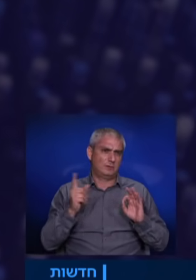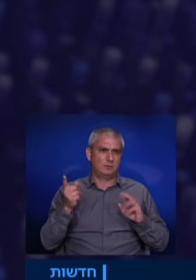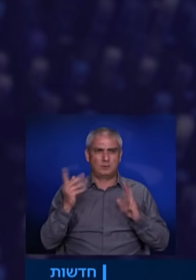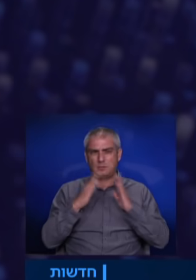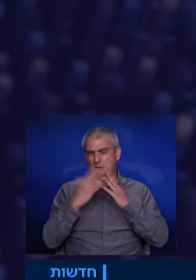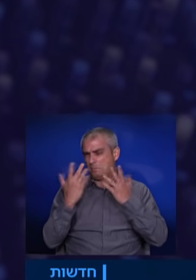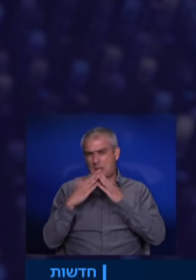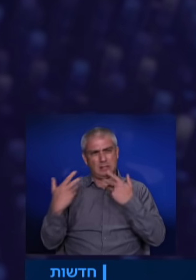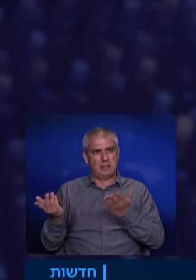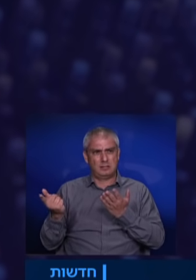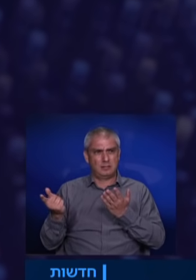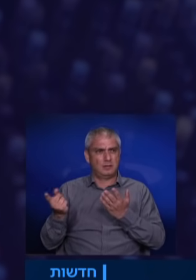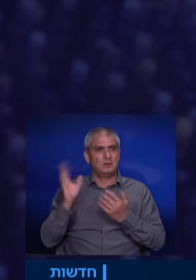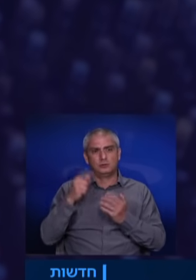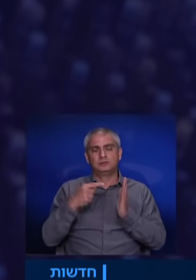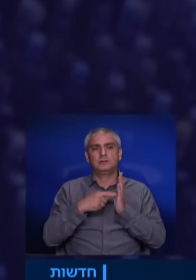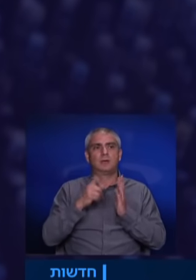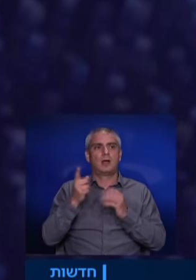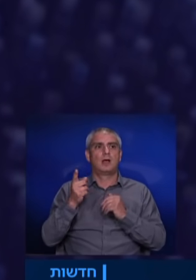זה אומלס בכלל.